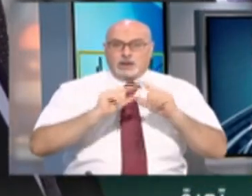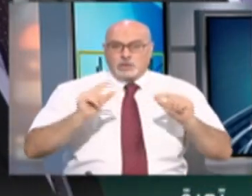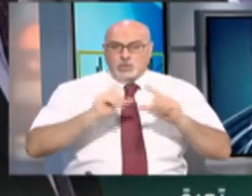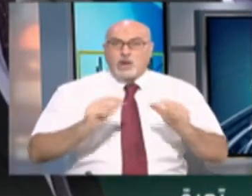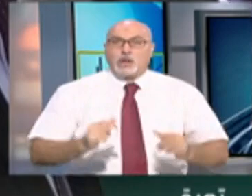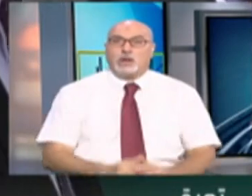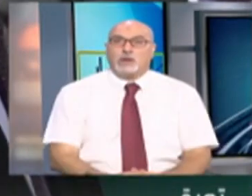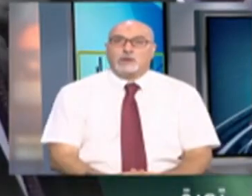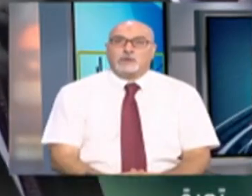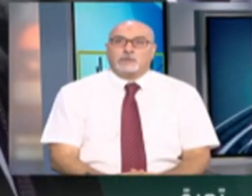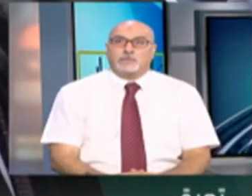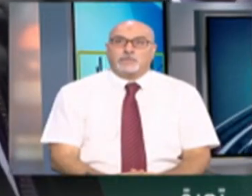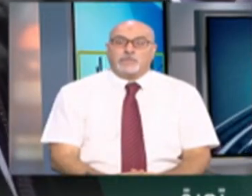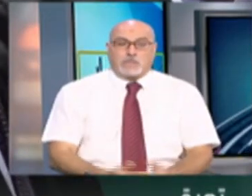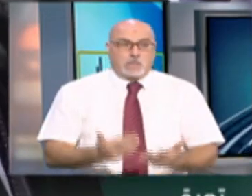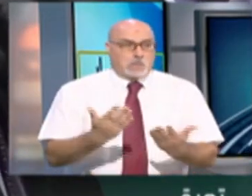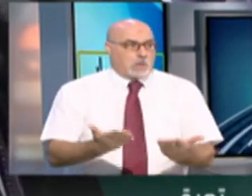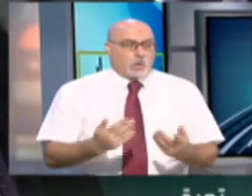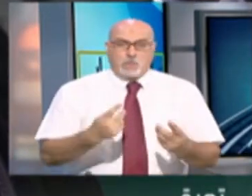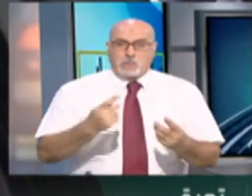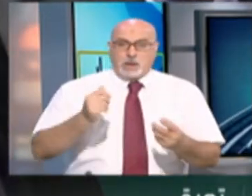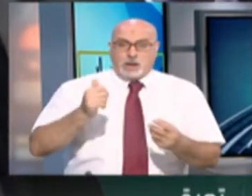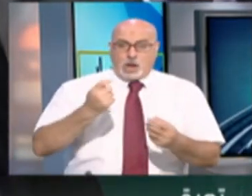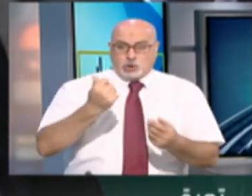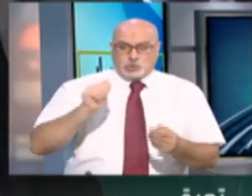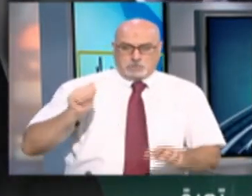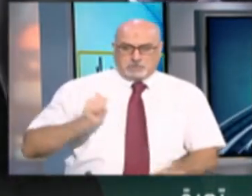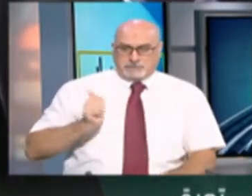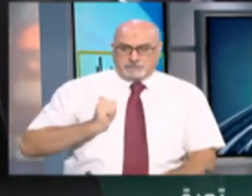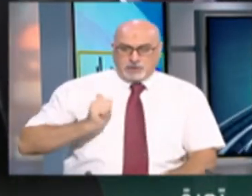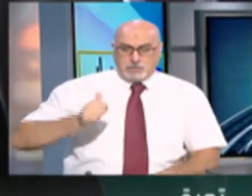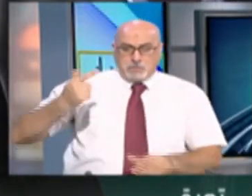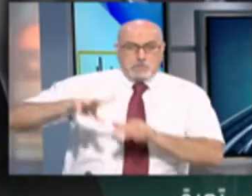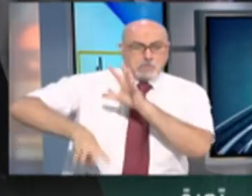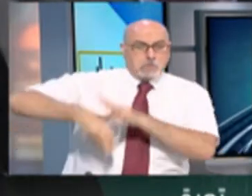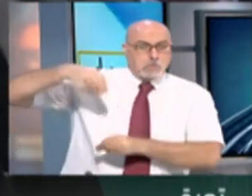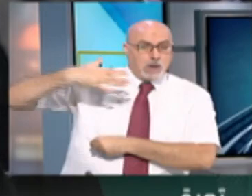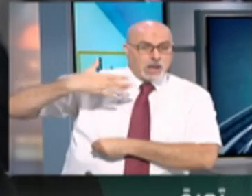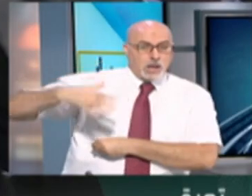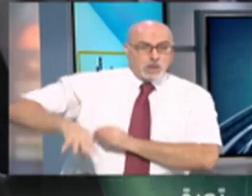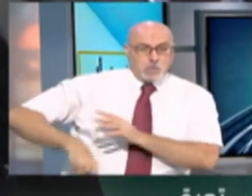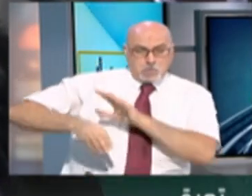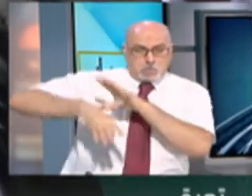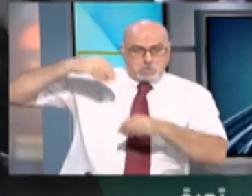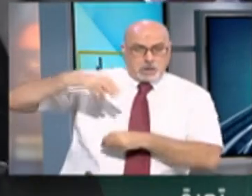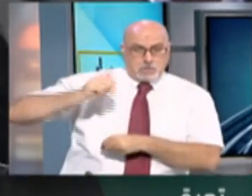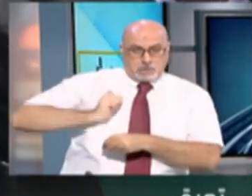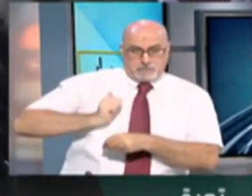العاصمه، داخل البلاد وبالمال تاعو وما تسلفش سنتيم واحد من من من من